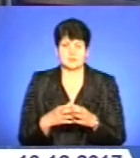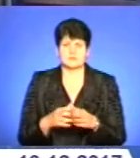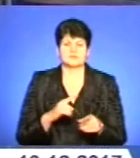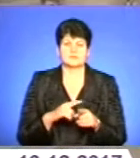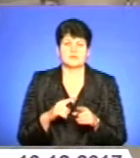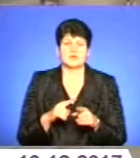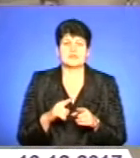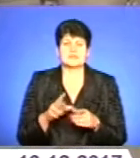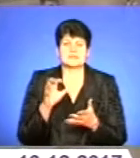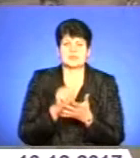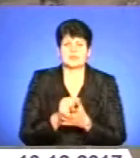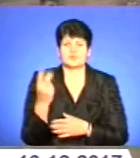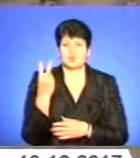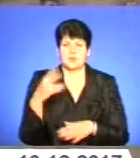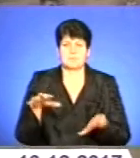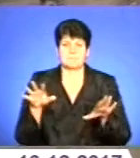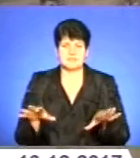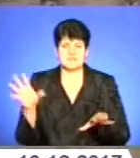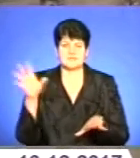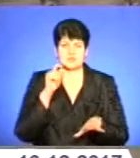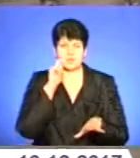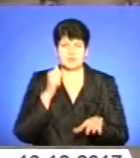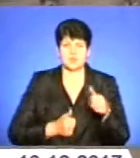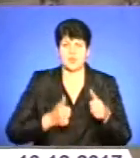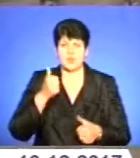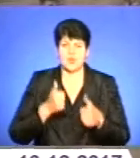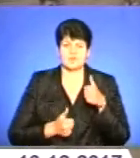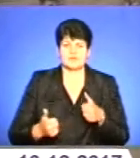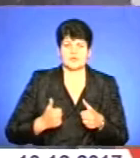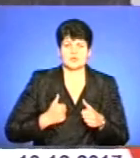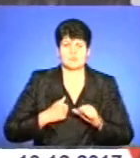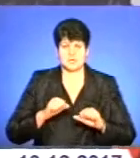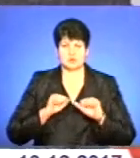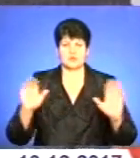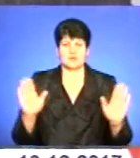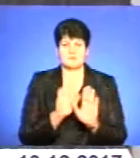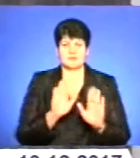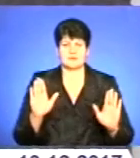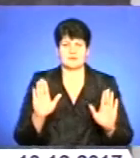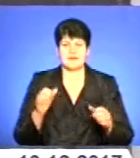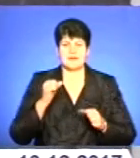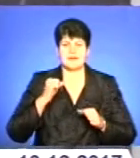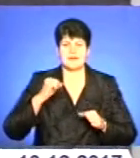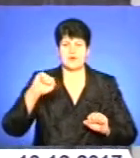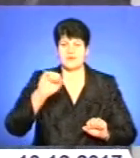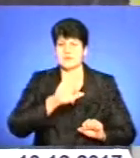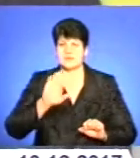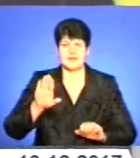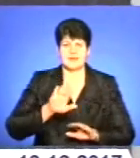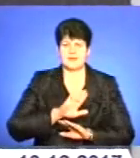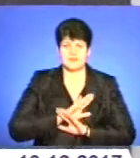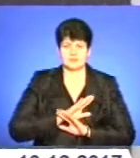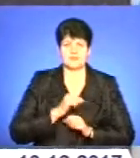командування «Захід» зайняв друге місце на всеукраїнському конкурсі військово-патріотичної пісні «Герої не гинуть, герої живуть